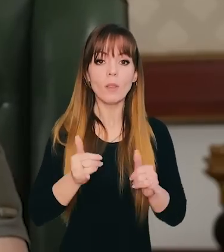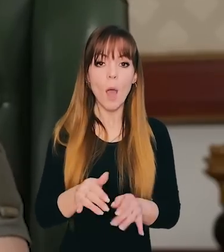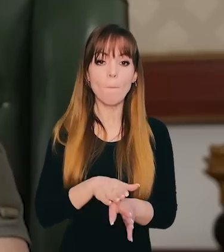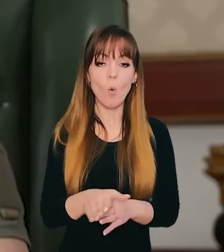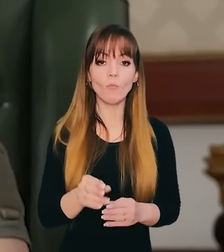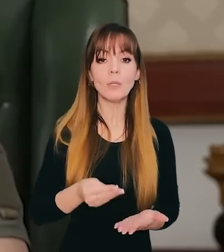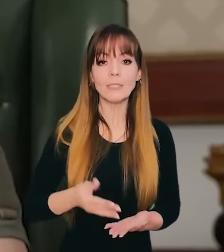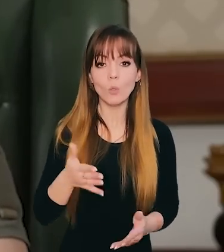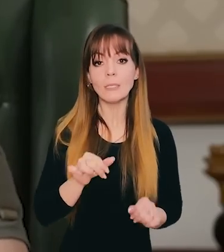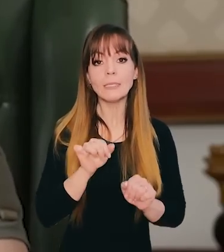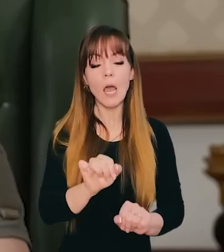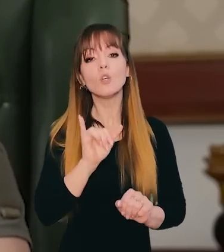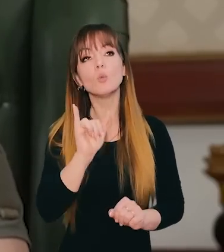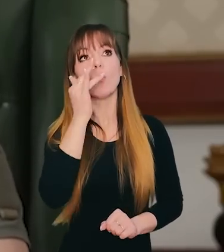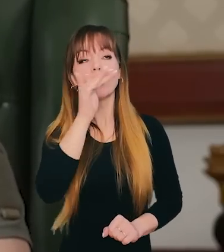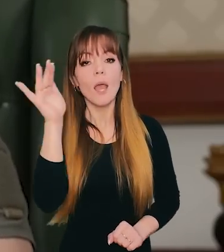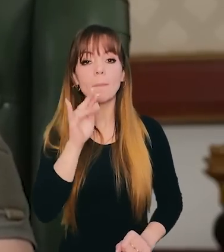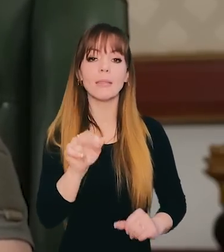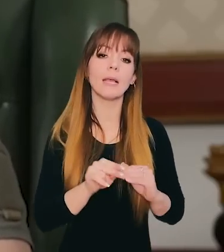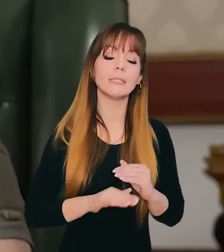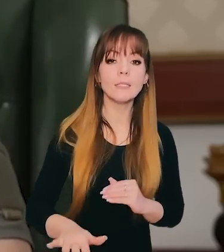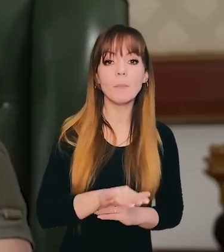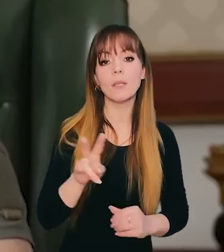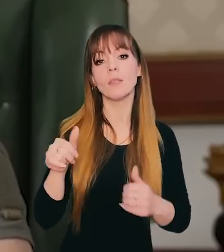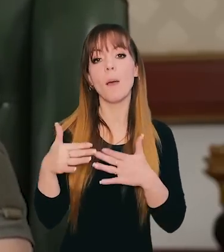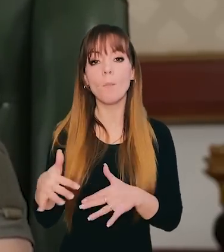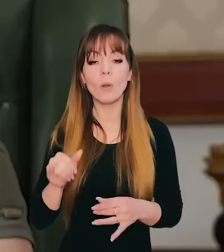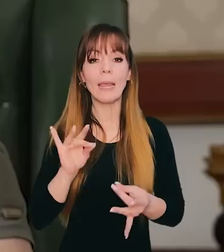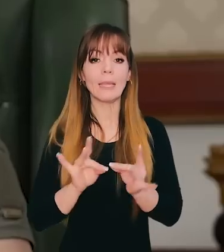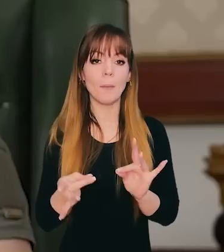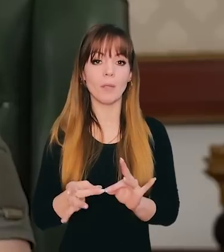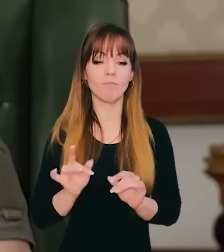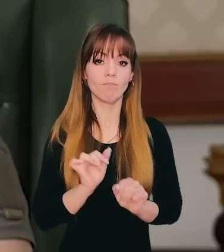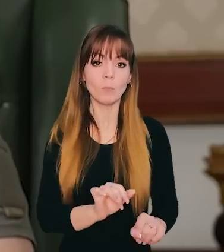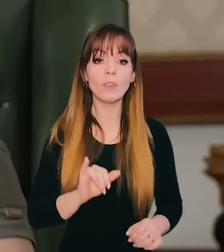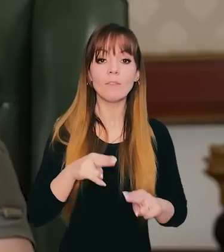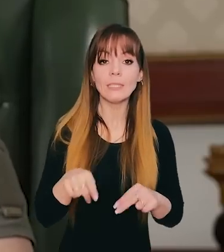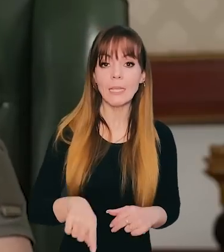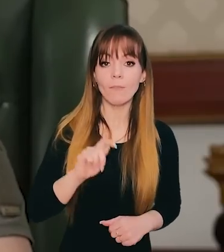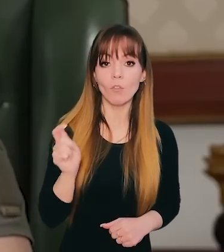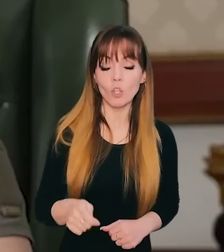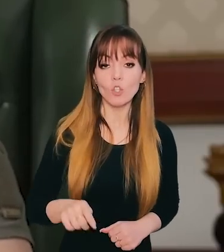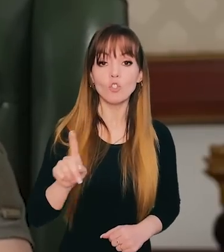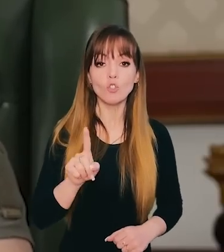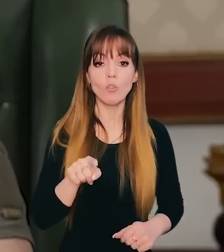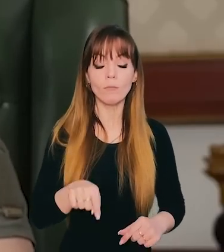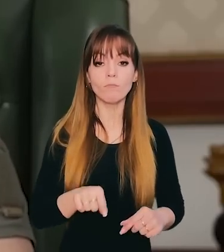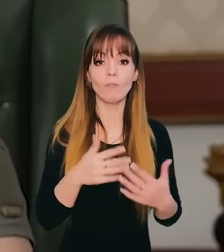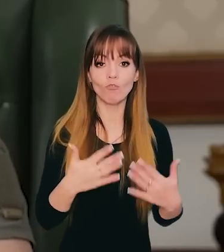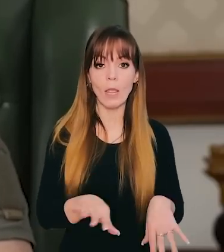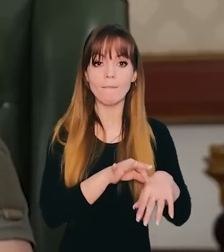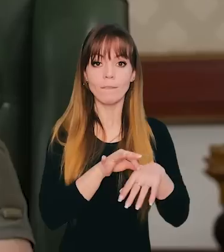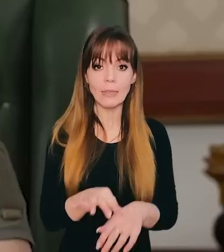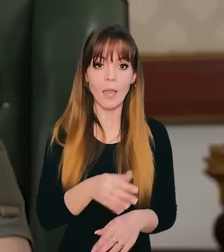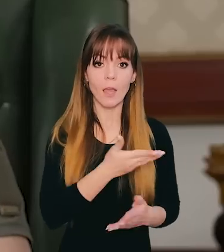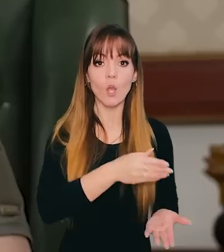зброї для повноцінного захисту у небі на Землі на морі та кіберпрострів у цій війні що її